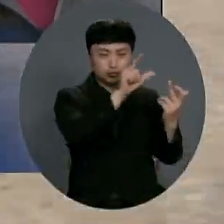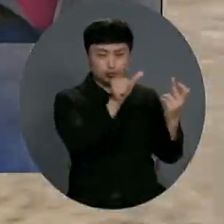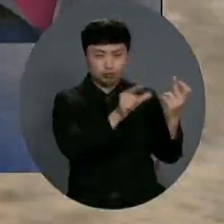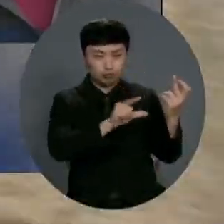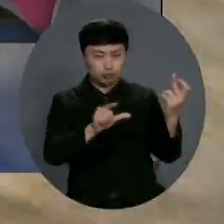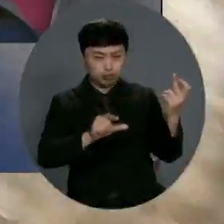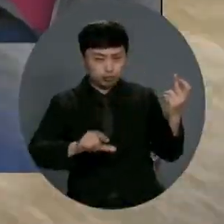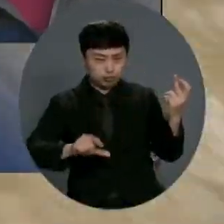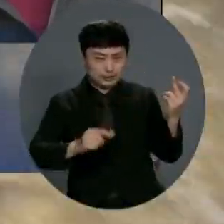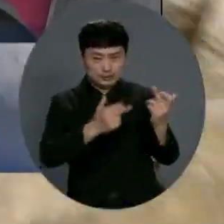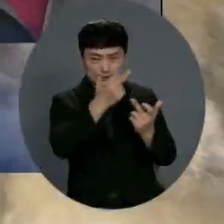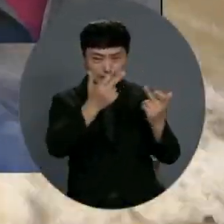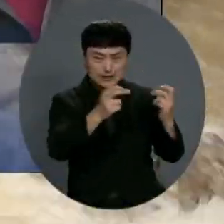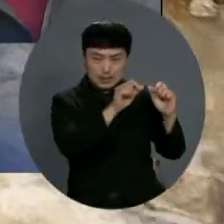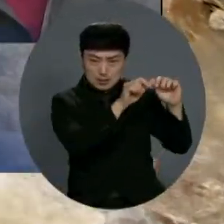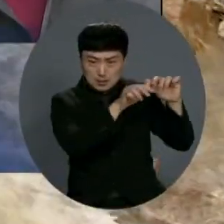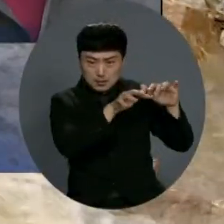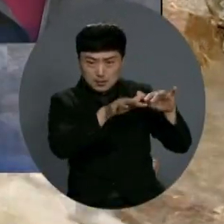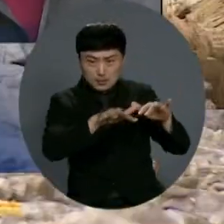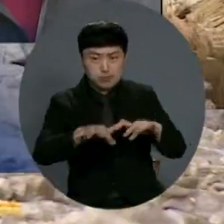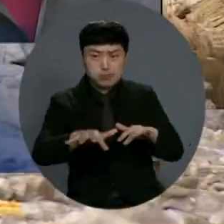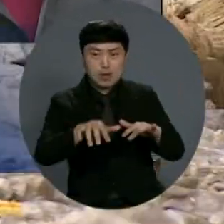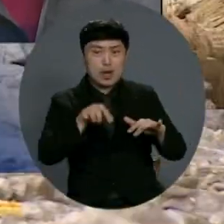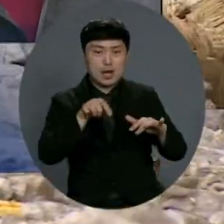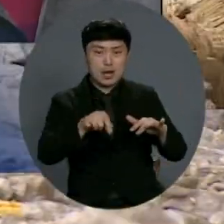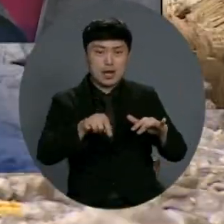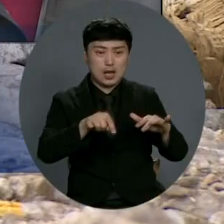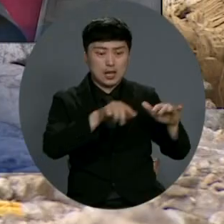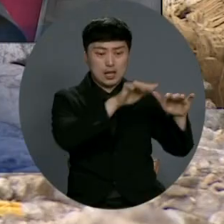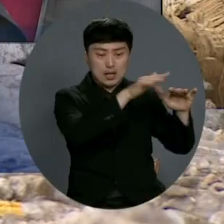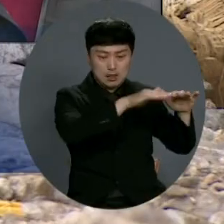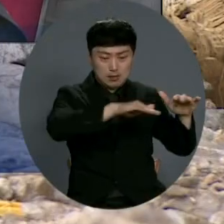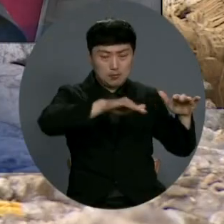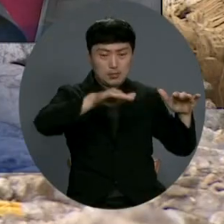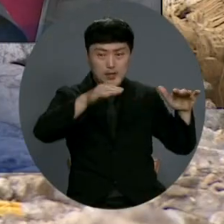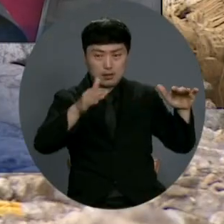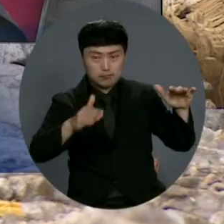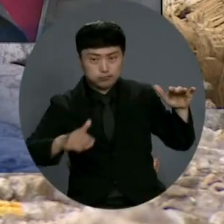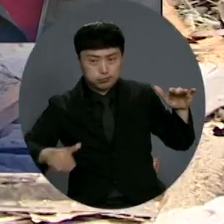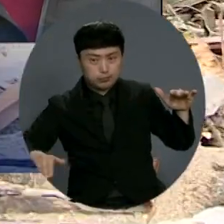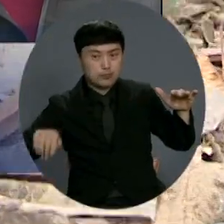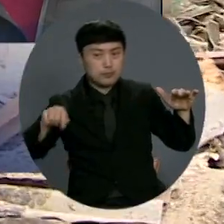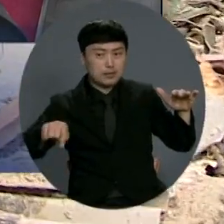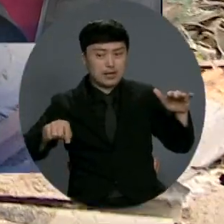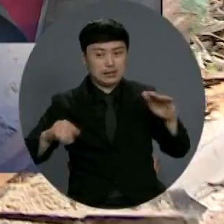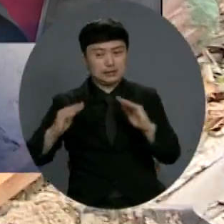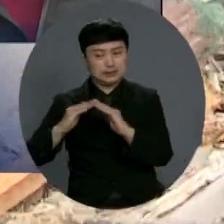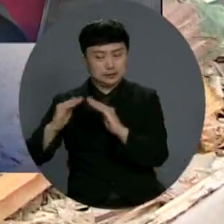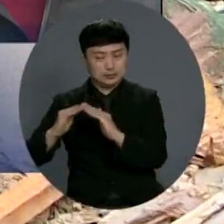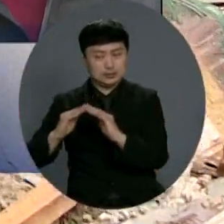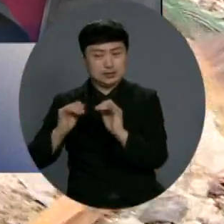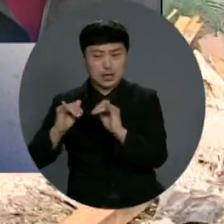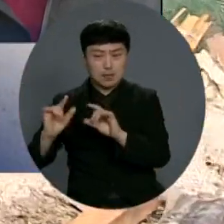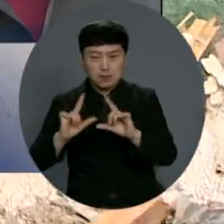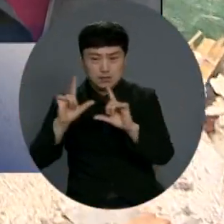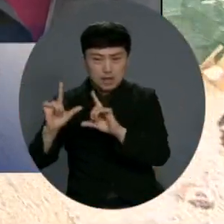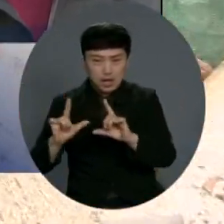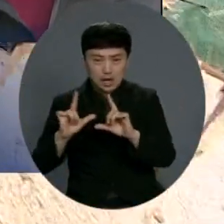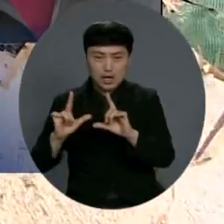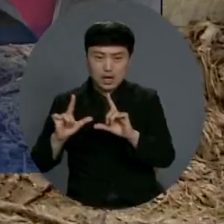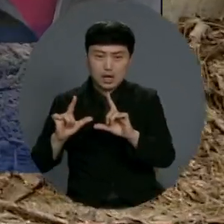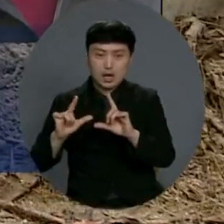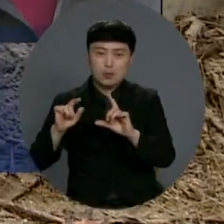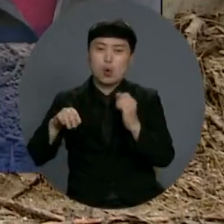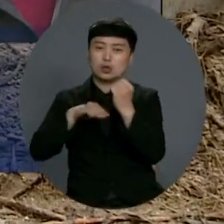흐름이나 산사태가 발생했을 때 흘러내려가는 아래쪽에 주민이 살고 있는지, 주택과 민가가 있는지, 사람이